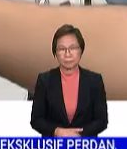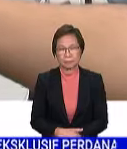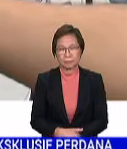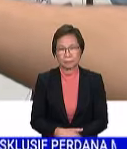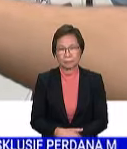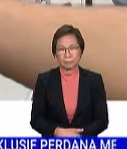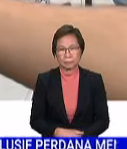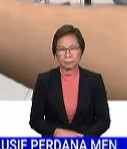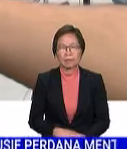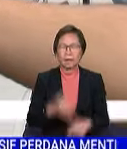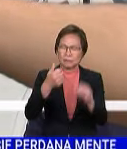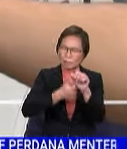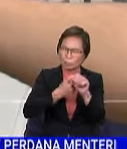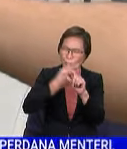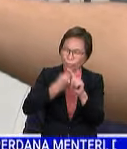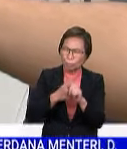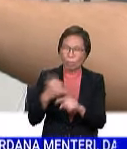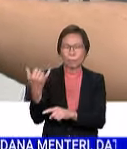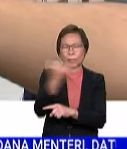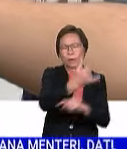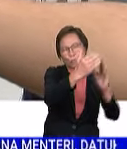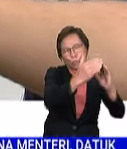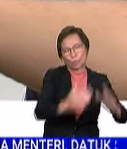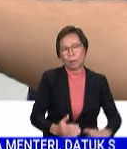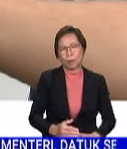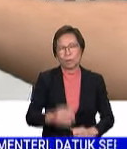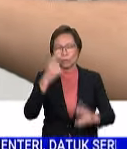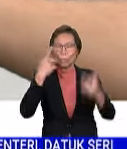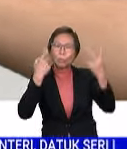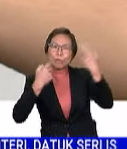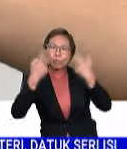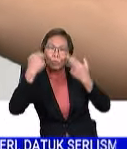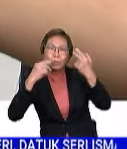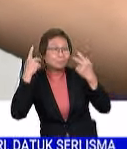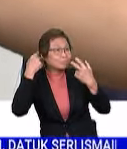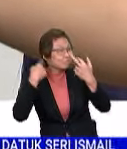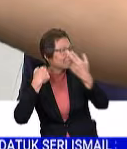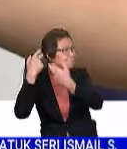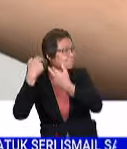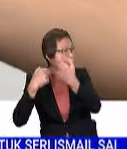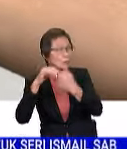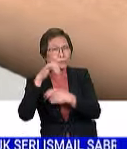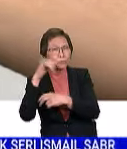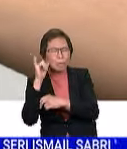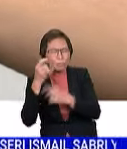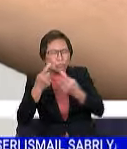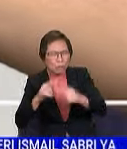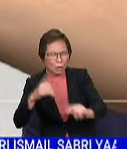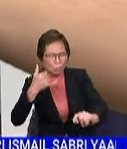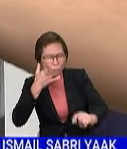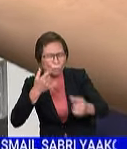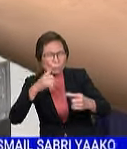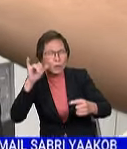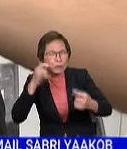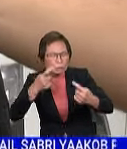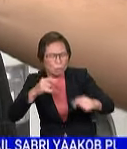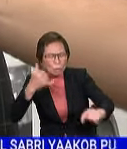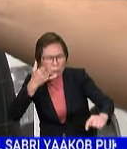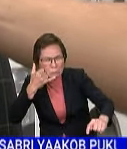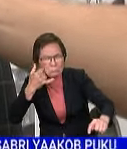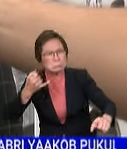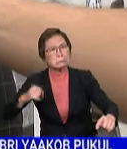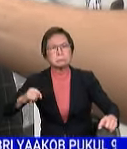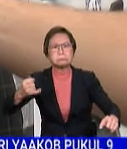Saya memang setiap bulan saya akan pergi rumah dia untuk potong rambut dia lah kan. So bila semalam saya try call dia, tak dapat.